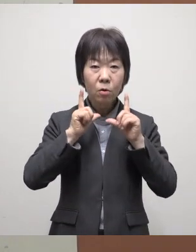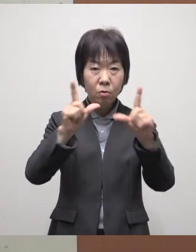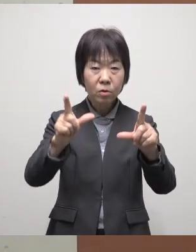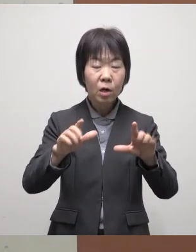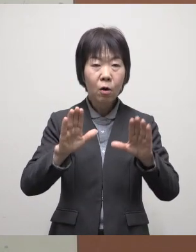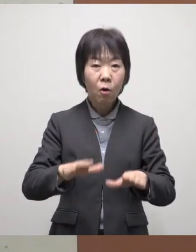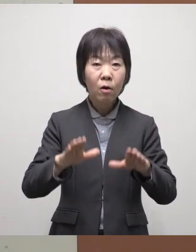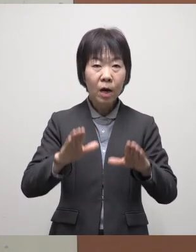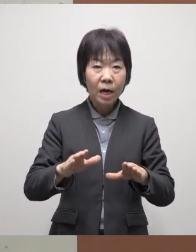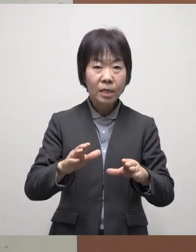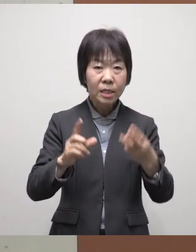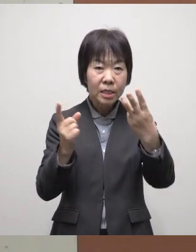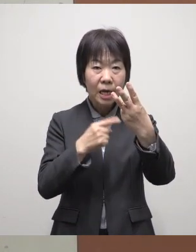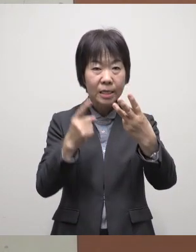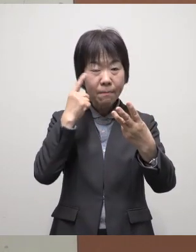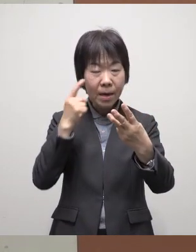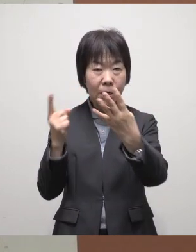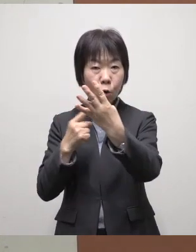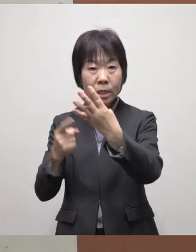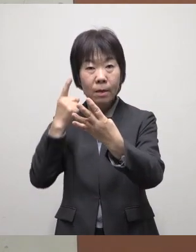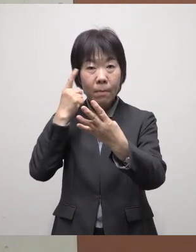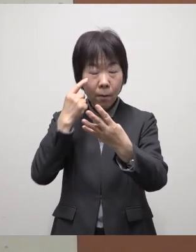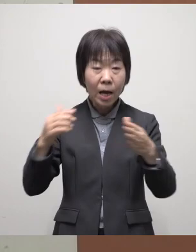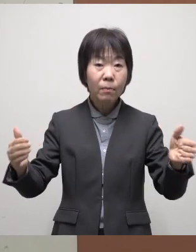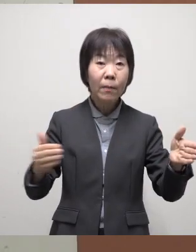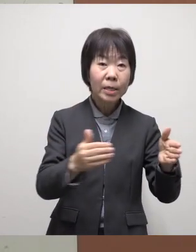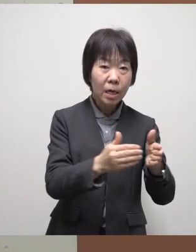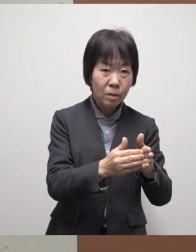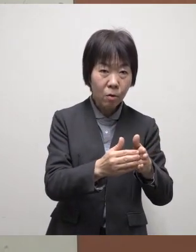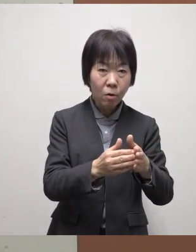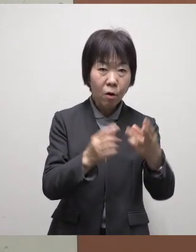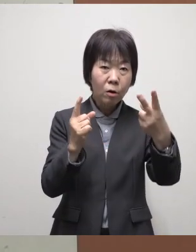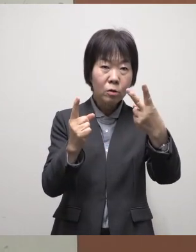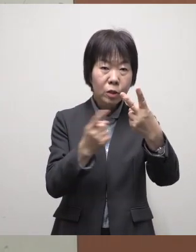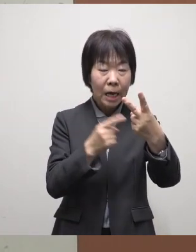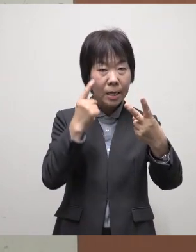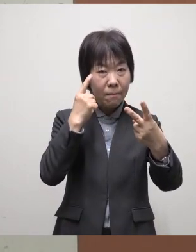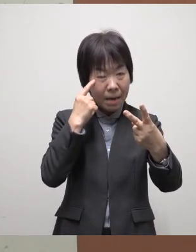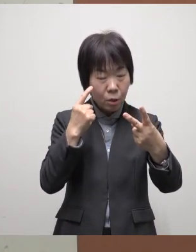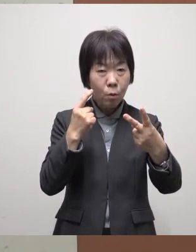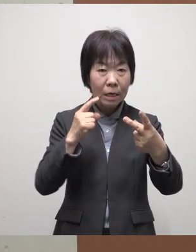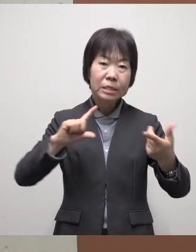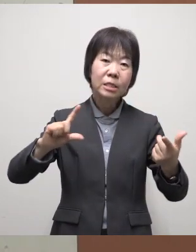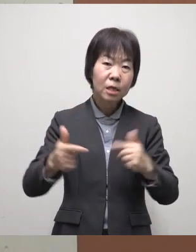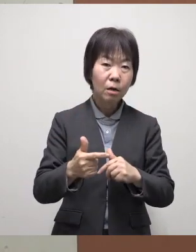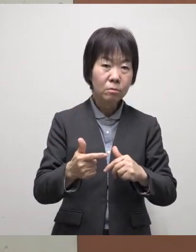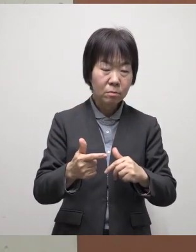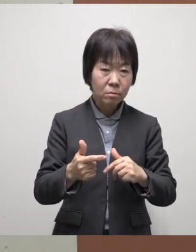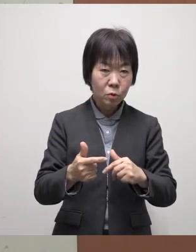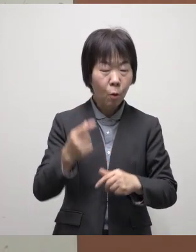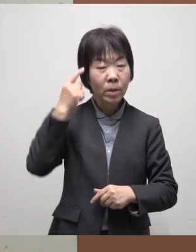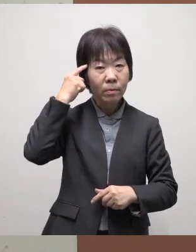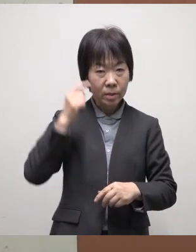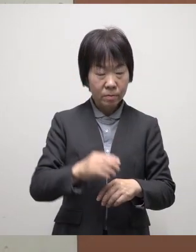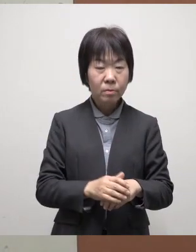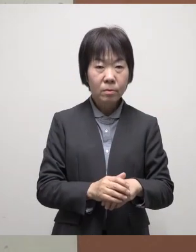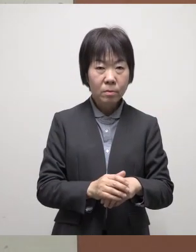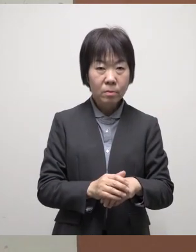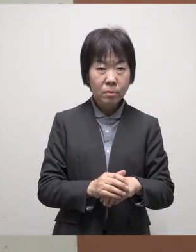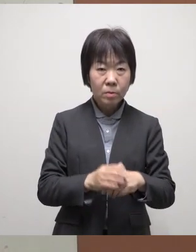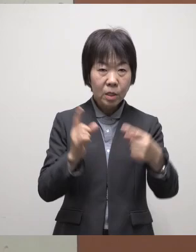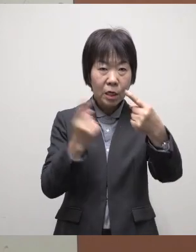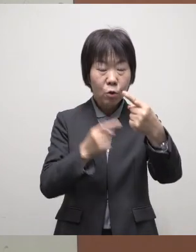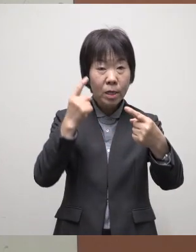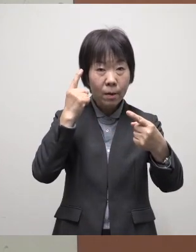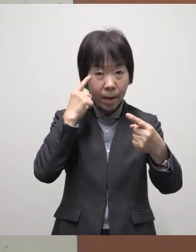今回3レーベン4名目はこれまでのリレーとは異なるという風に受け止めております1台